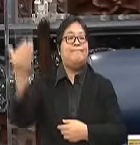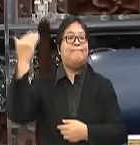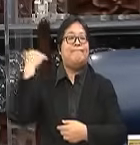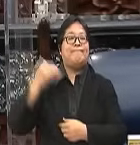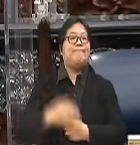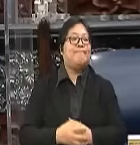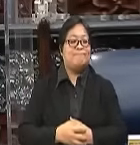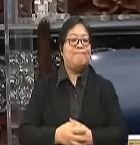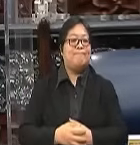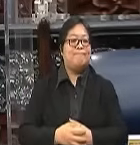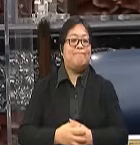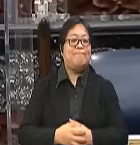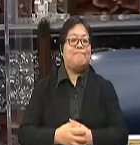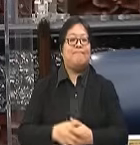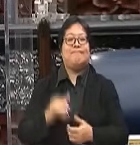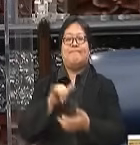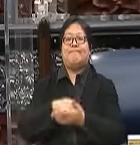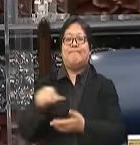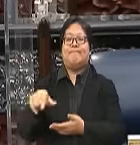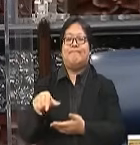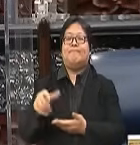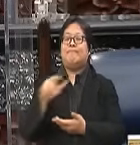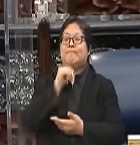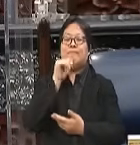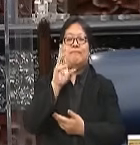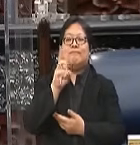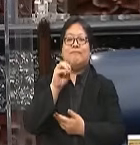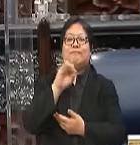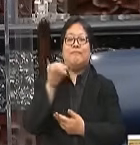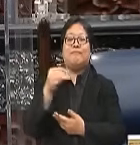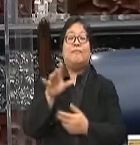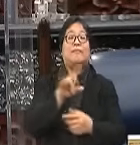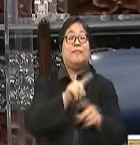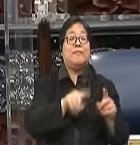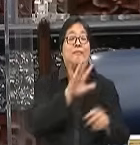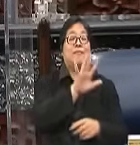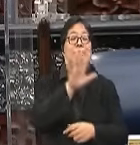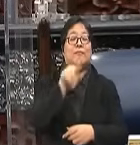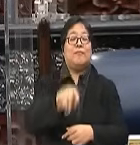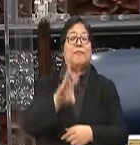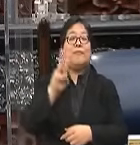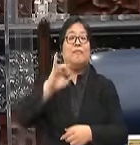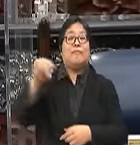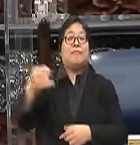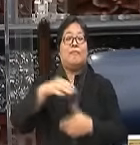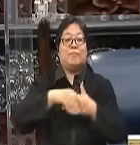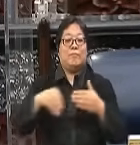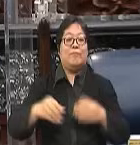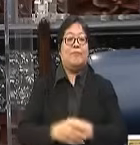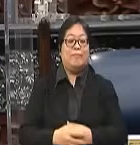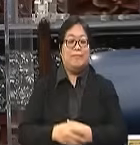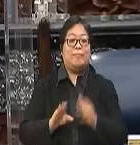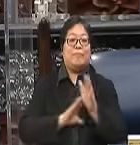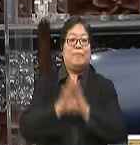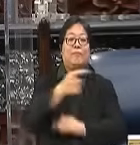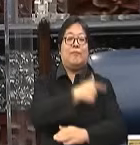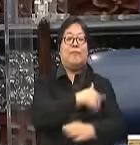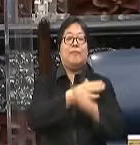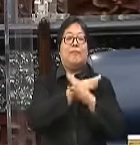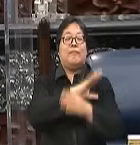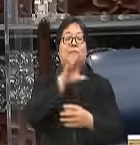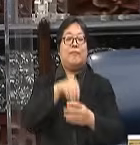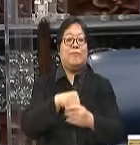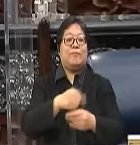dahulu itupun Bukan 60juta tapi 50juta 5056 juta jadi pemenang X itu